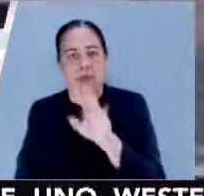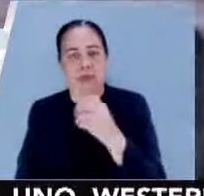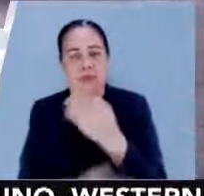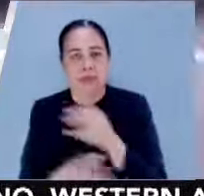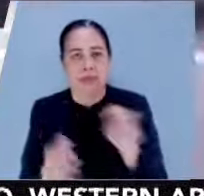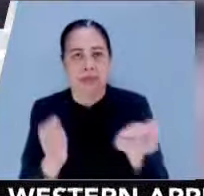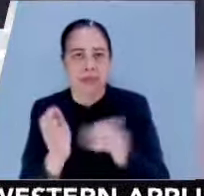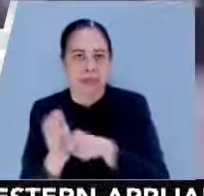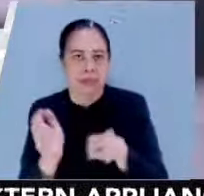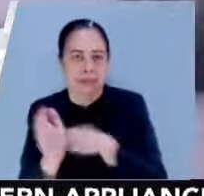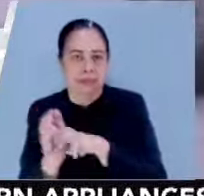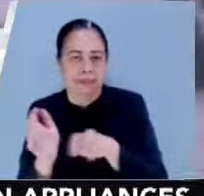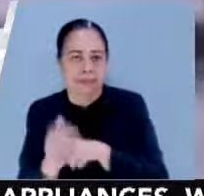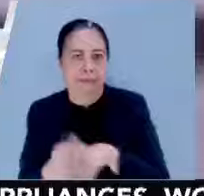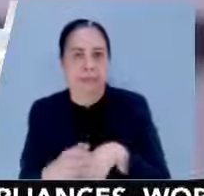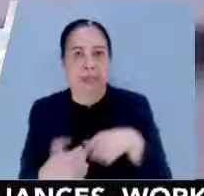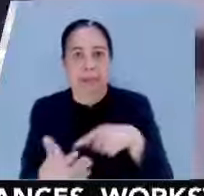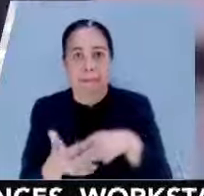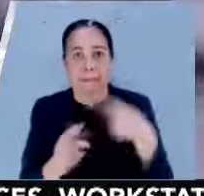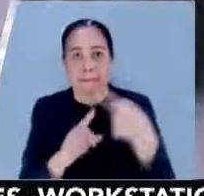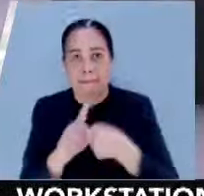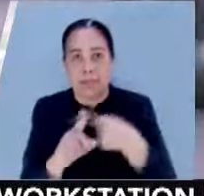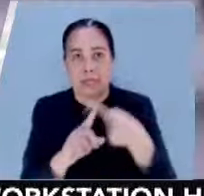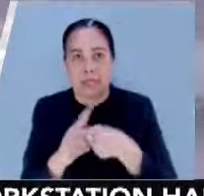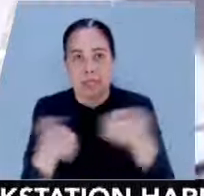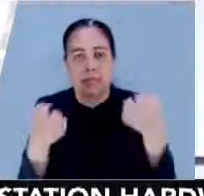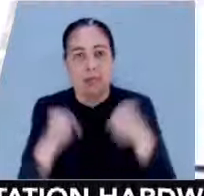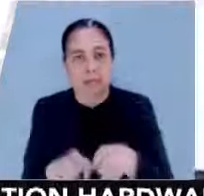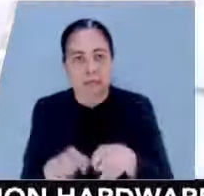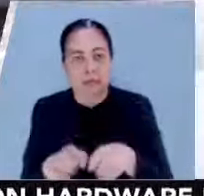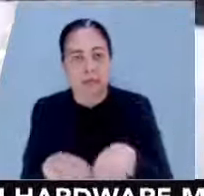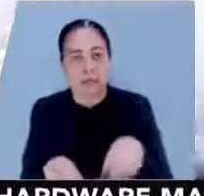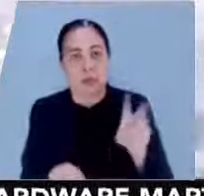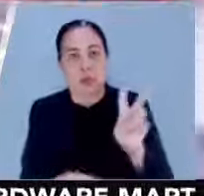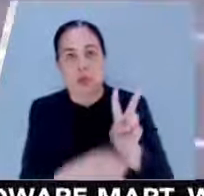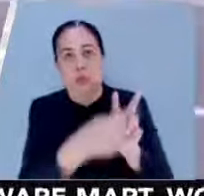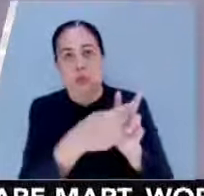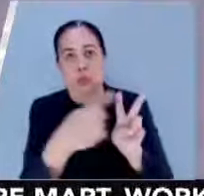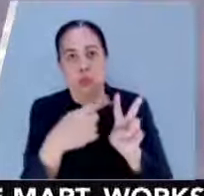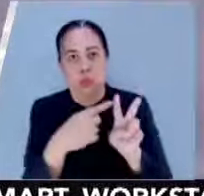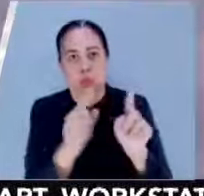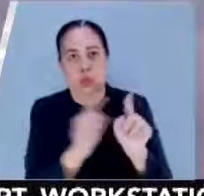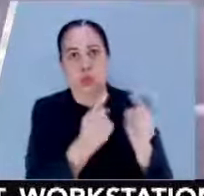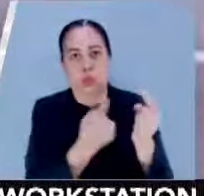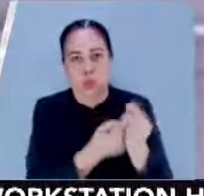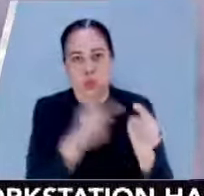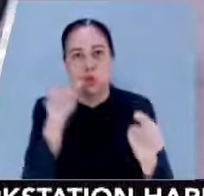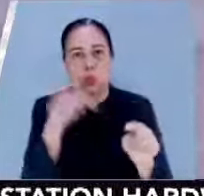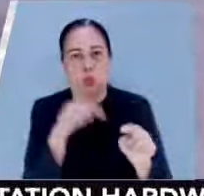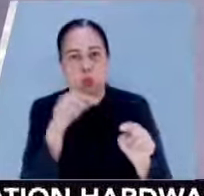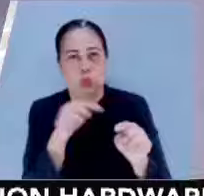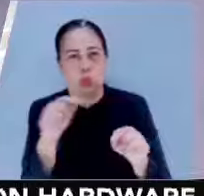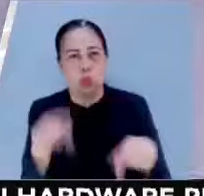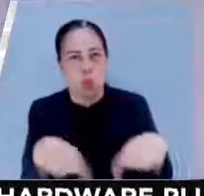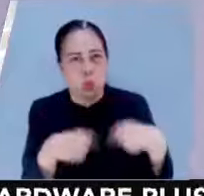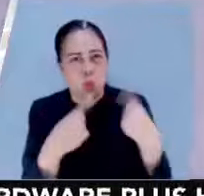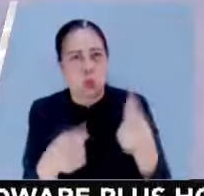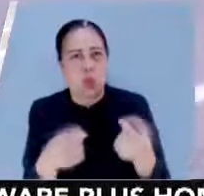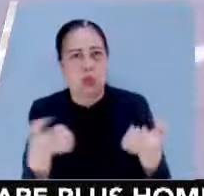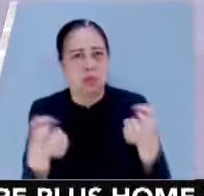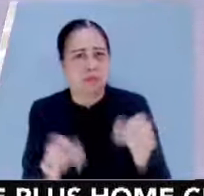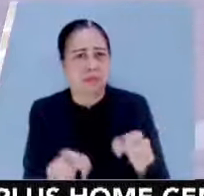is a monthly event na ng dalawang transport group na to. And in all of these events, hindi naman